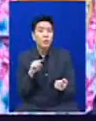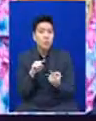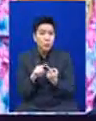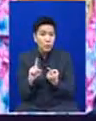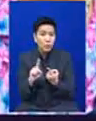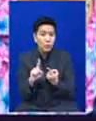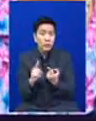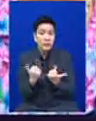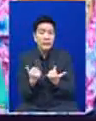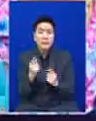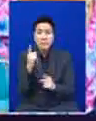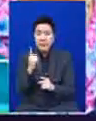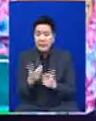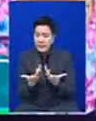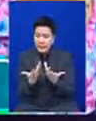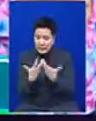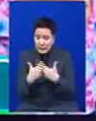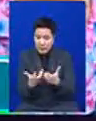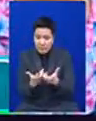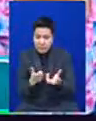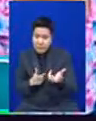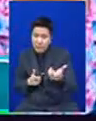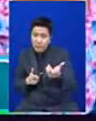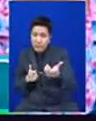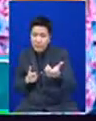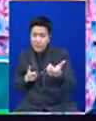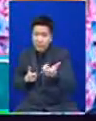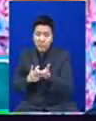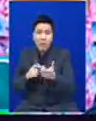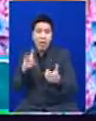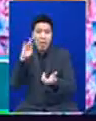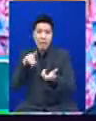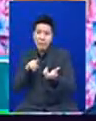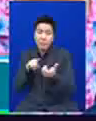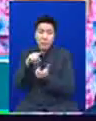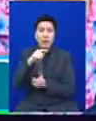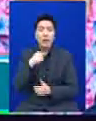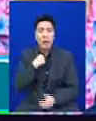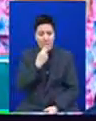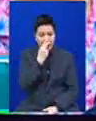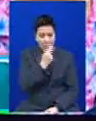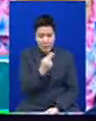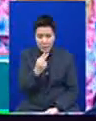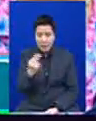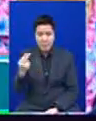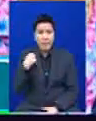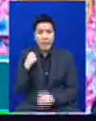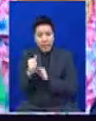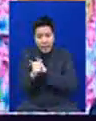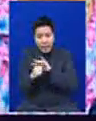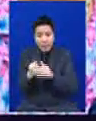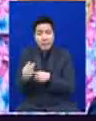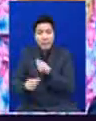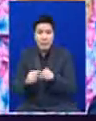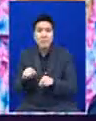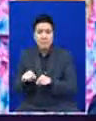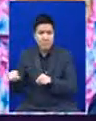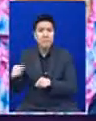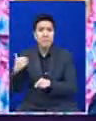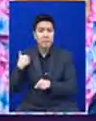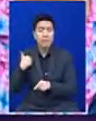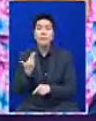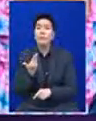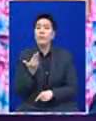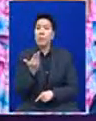เป็นเครื่องมือในการฉีดน้ำอย่างแรงเนี่ยก็เห็นมีบ้างยังเล็ดรอบเล่นกันอยู่ก็